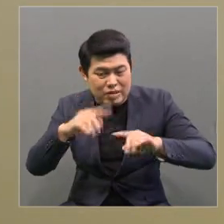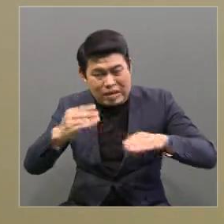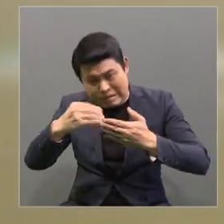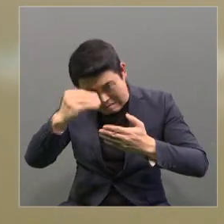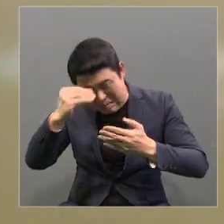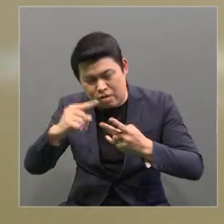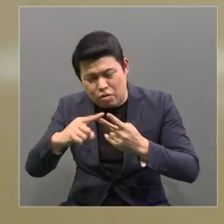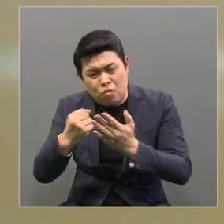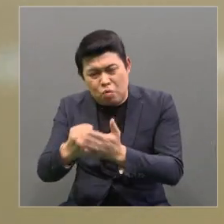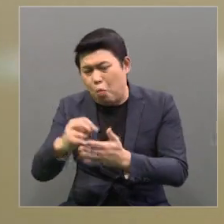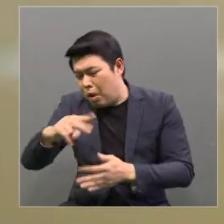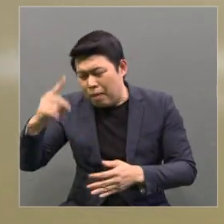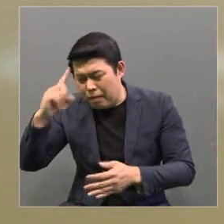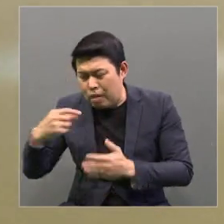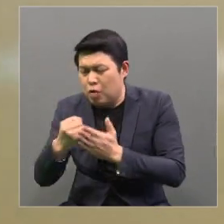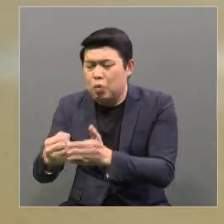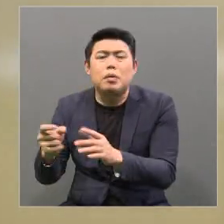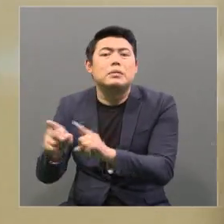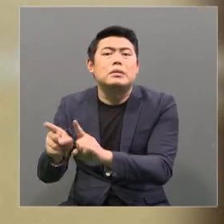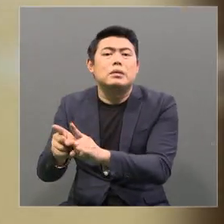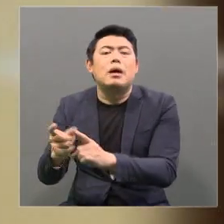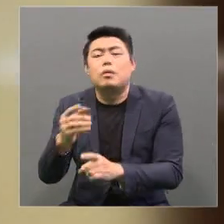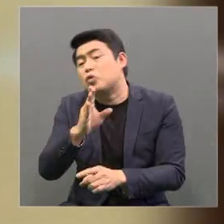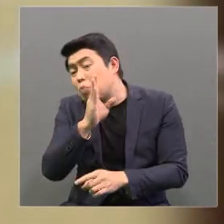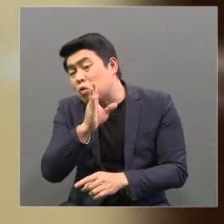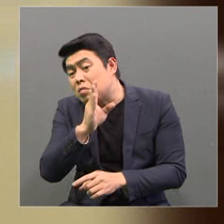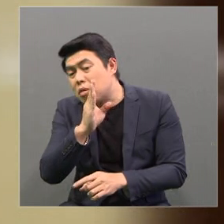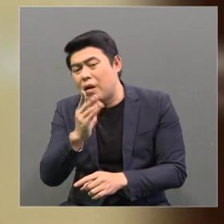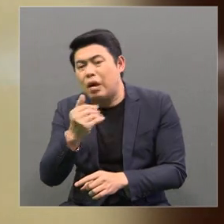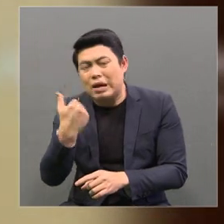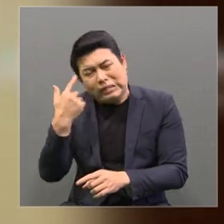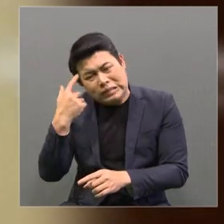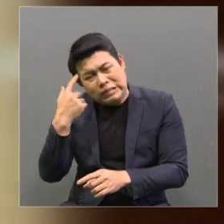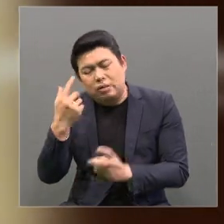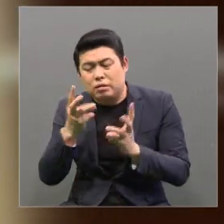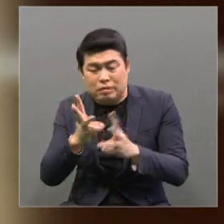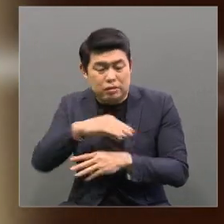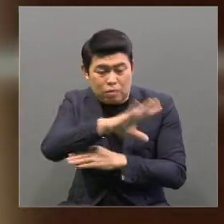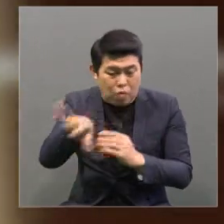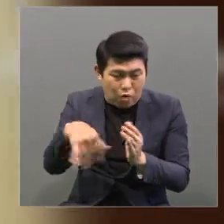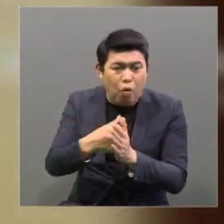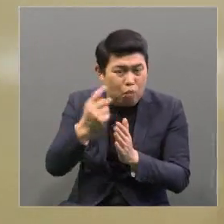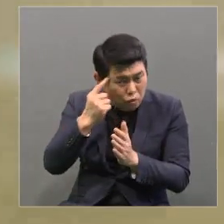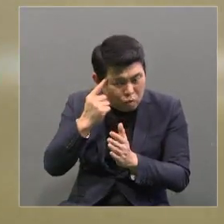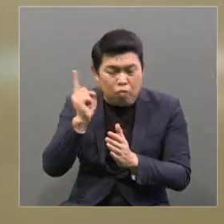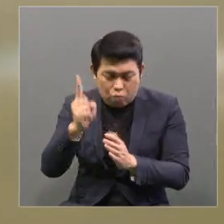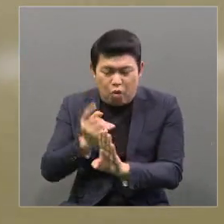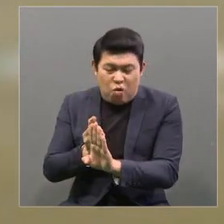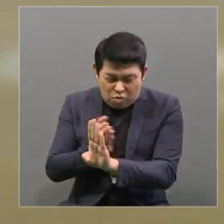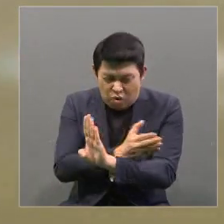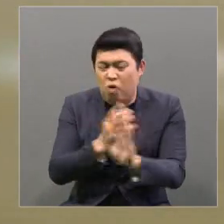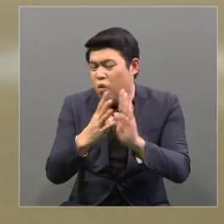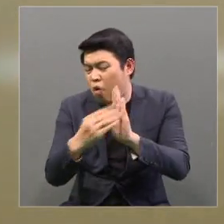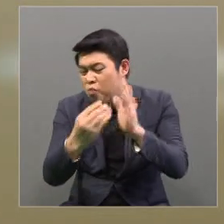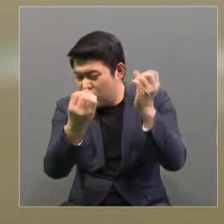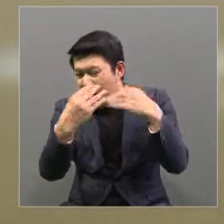วก็เพื่อนของน้องที่ว่ายน้ำไม่เป็นแต่ยังลงไปช่วยเพื่อนแต่คือถ้ามันจะดีกว่านี้ถ้าหากว่าทุกคนเนี่ยได้รับการอบรมสั่งส